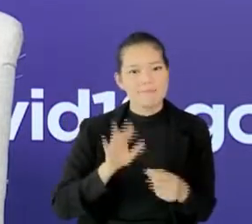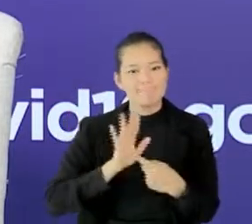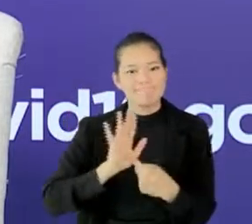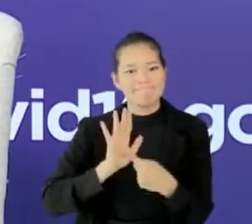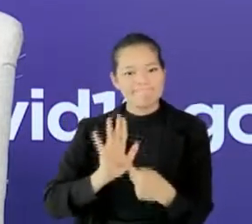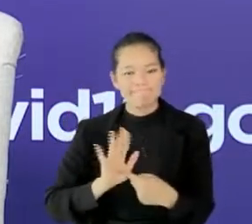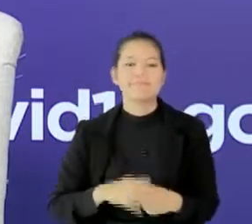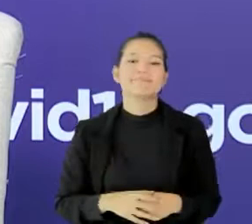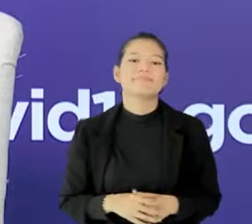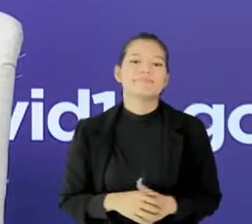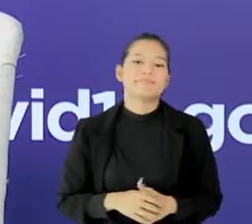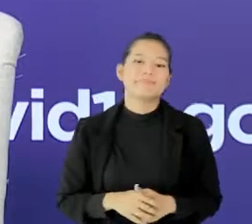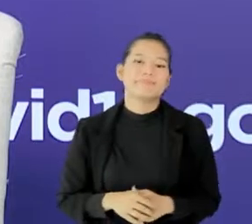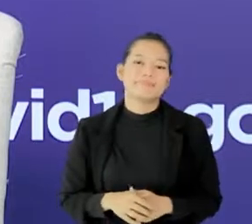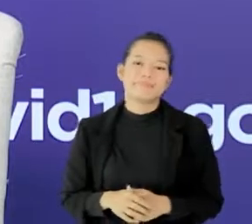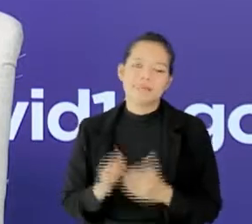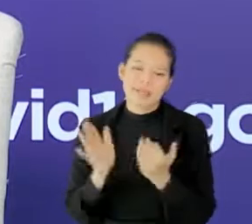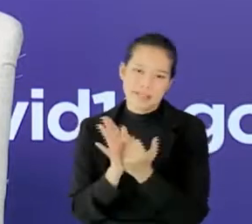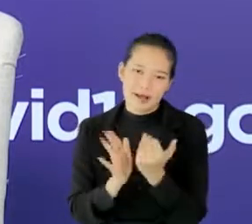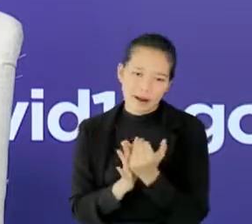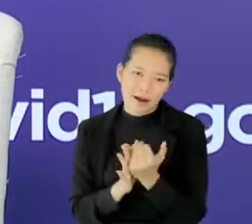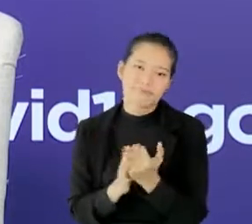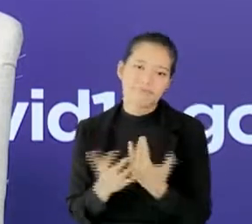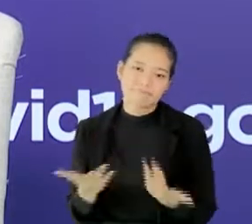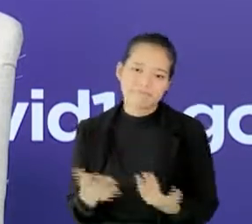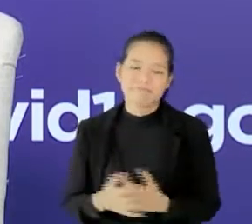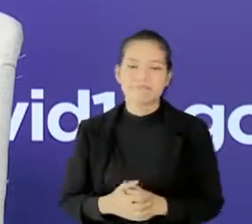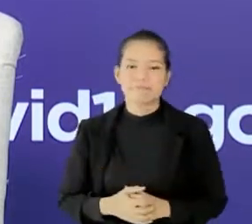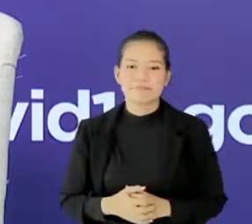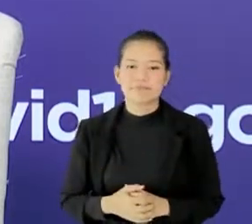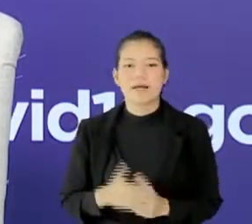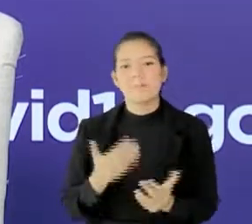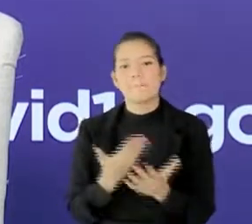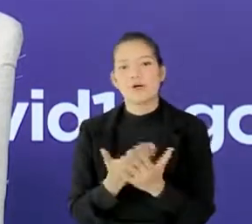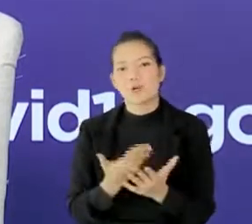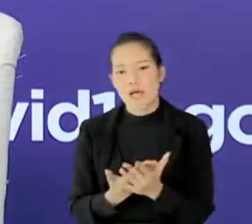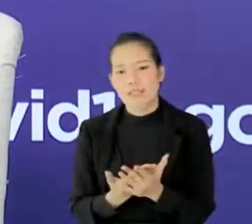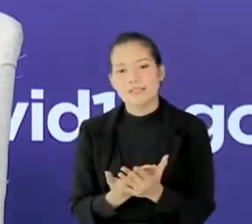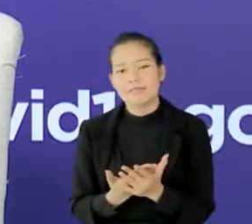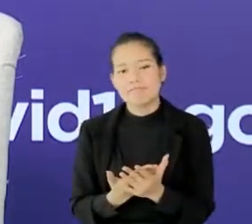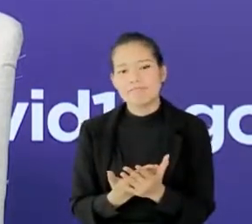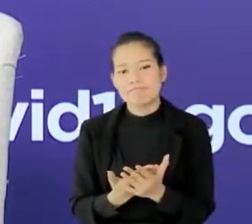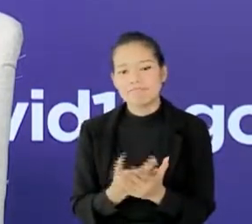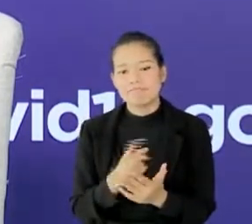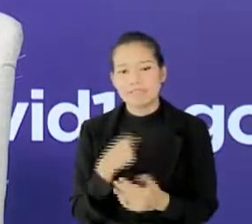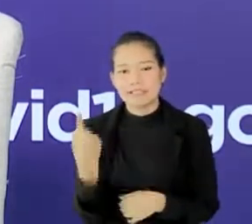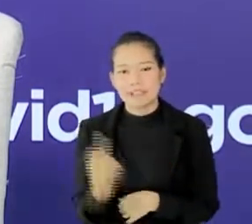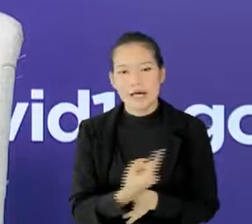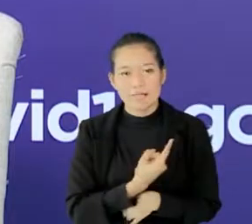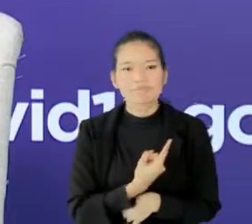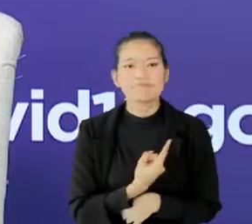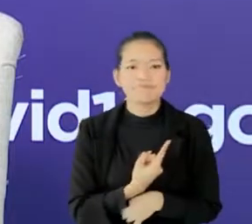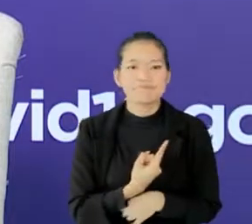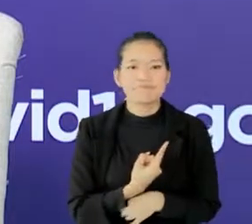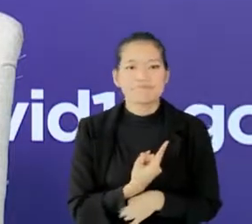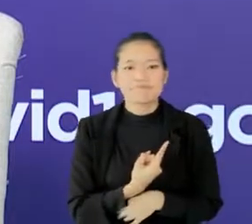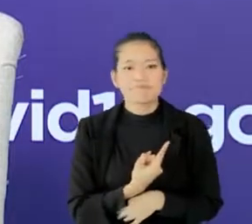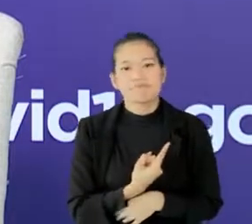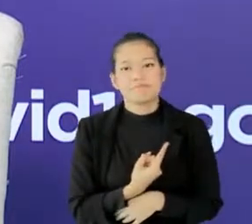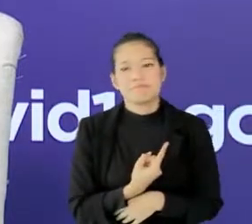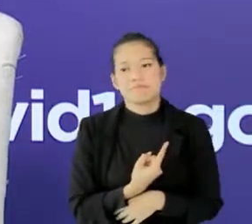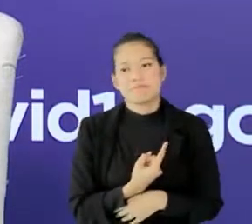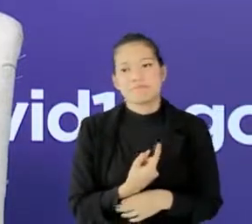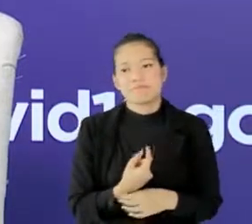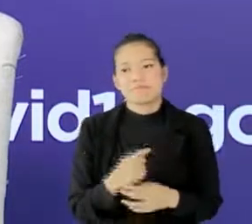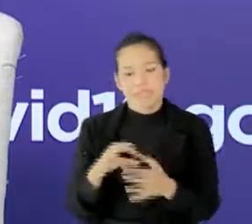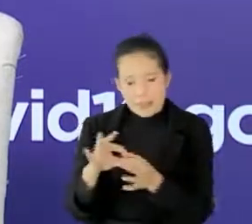tampil juga di acara ini. Jadi mudah-mudahan sih kita akan